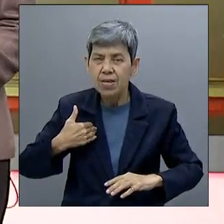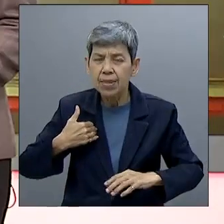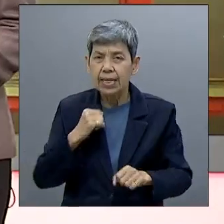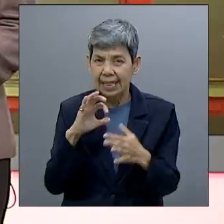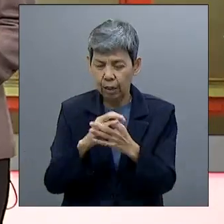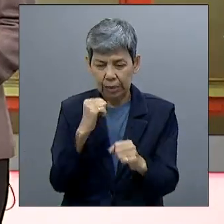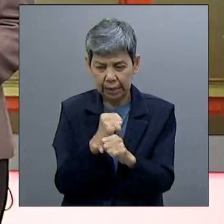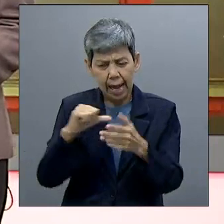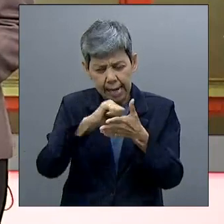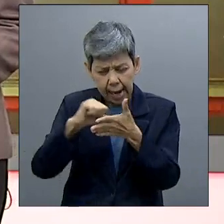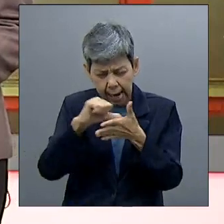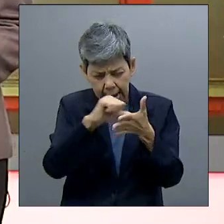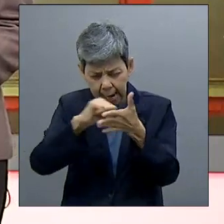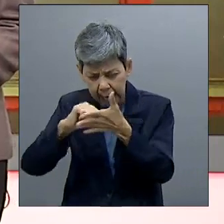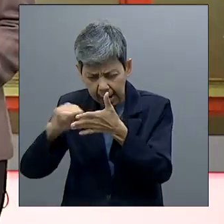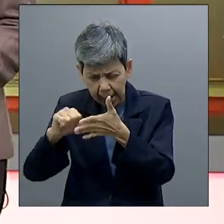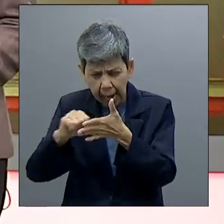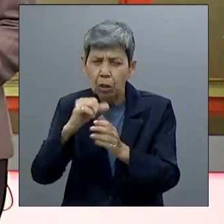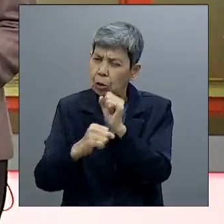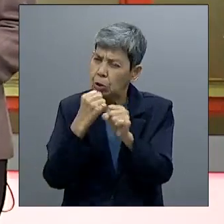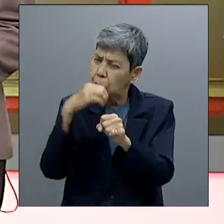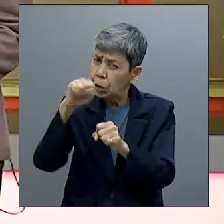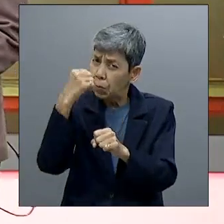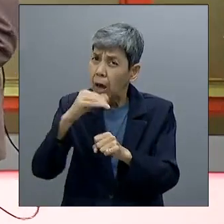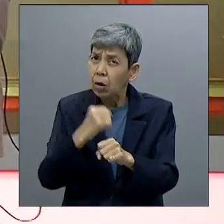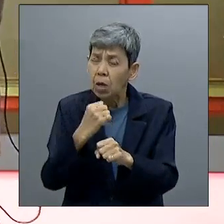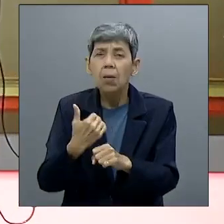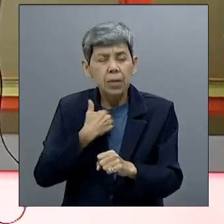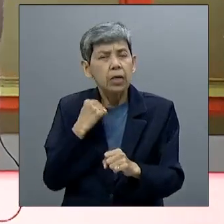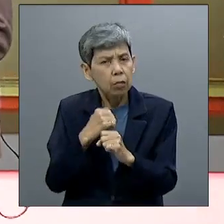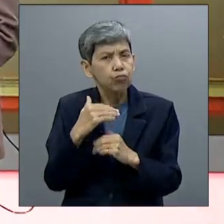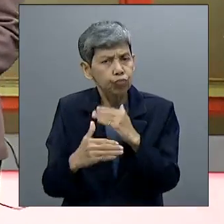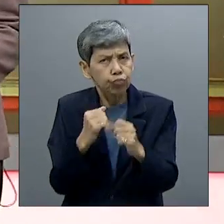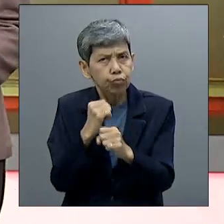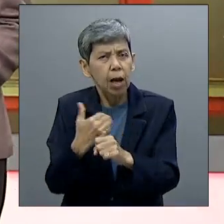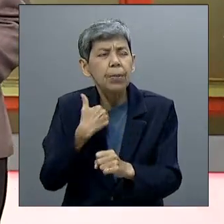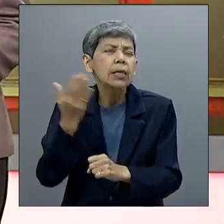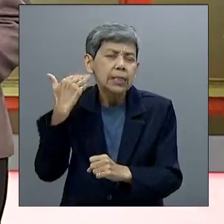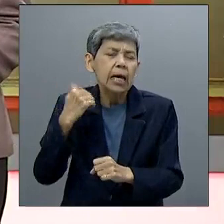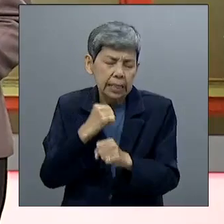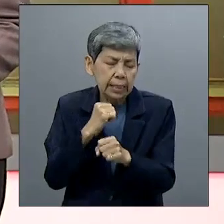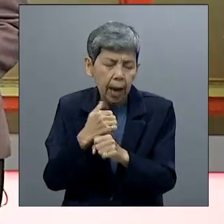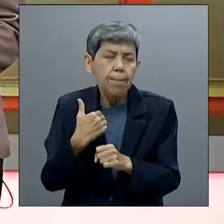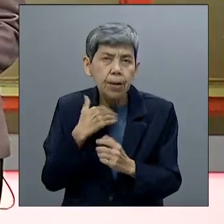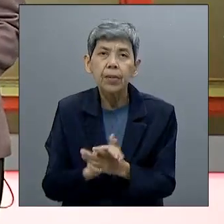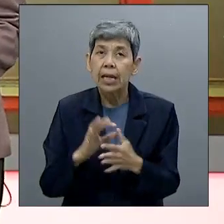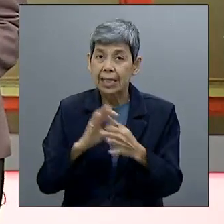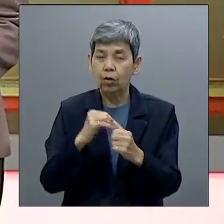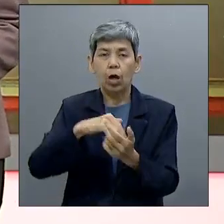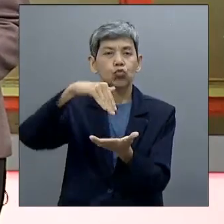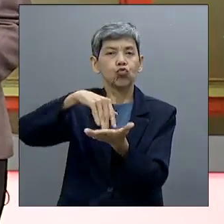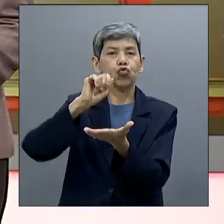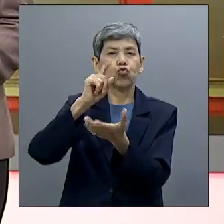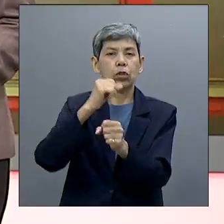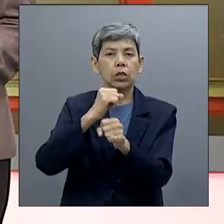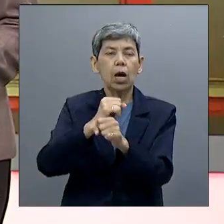กันสำหรับใช้ในการแก้ไขปัญหานี้มีมานานหลายสิบปีแล้วแล้วก็ยังมีความคืบหน้าล่าสุดเพียงเมื่อไม่กี่เดือนที่ผ่านมานี้เองสำหรับการตั้งศูนย์เนี่ยนะคะ